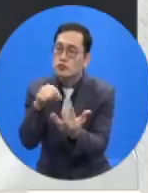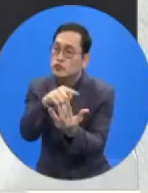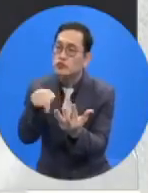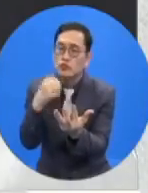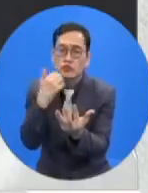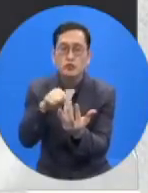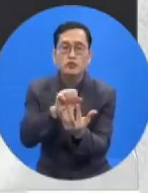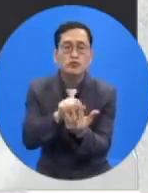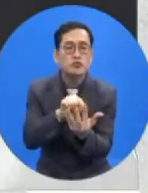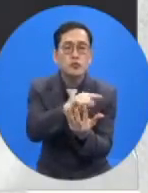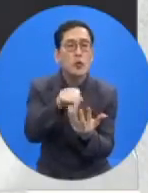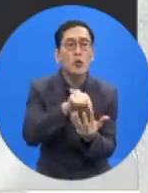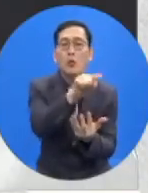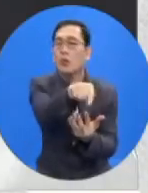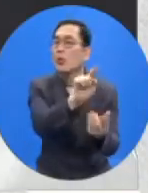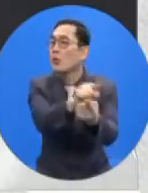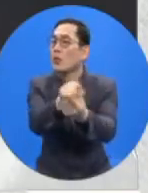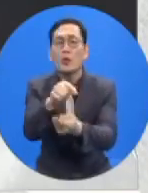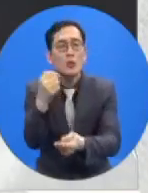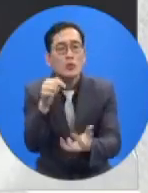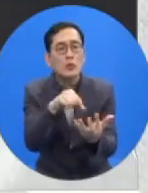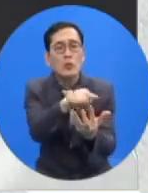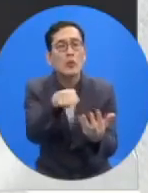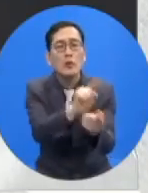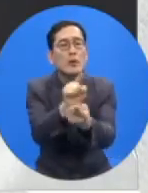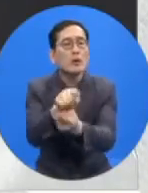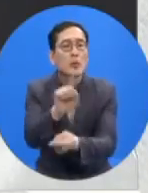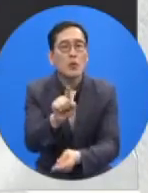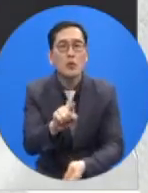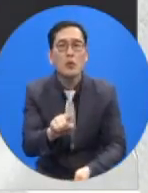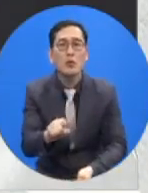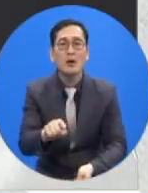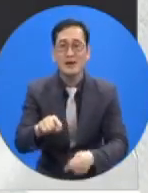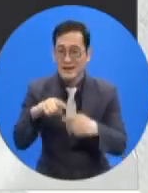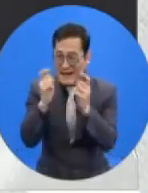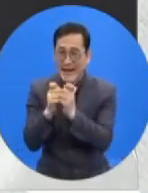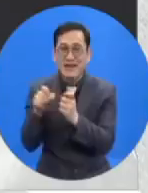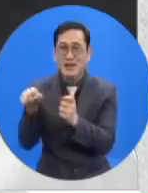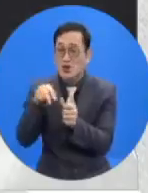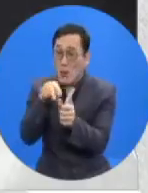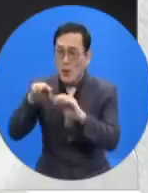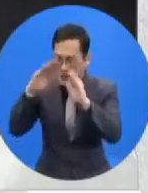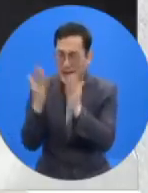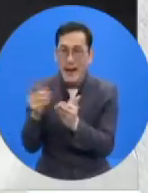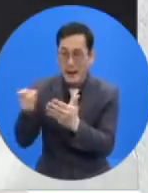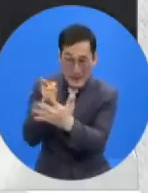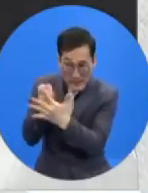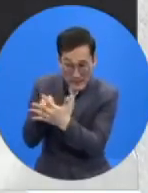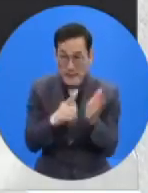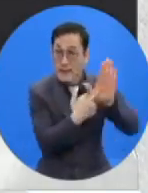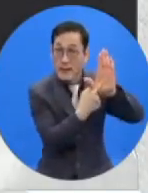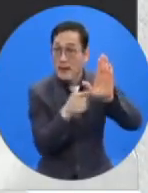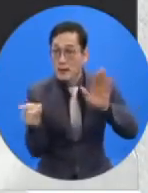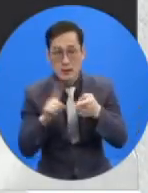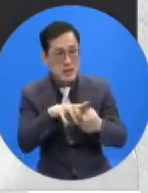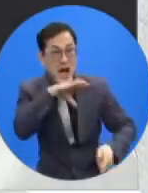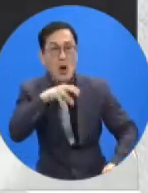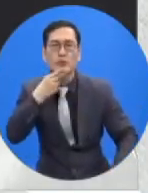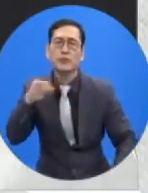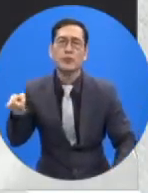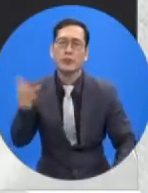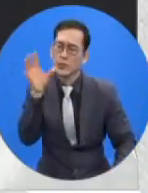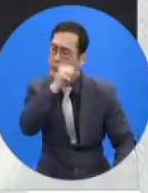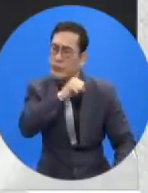누구를 만나고 있는지, 이미 사생활에 대한 모든 것들이 다 침해되는 걸 우리 국민이 다 용인하고 있어요. 예. 과거 같으면 있을 수 없는